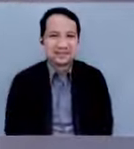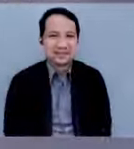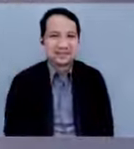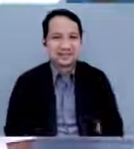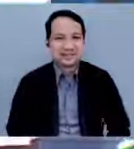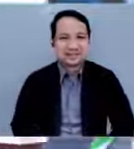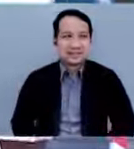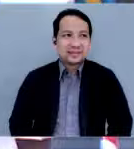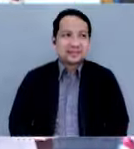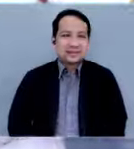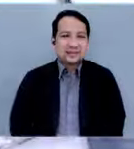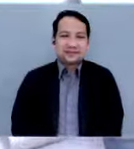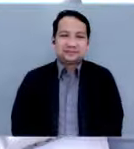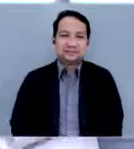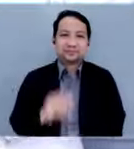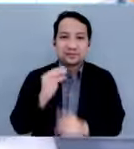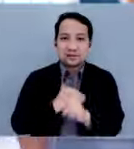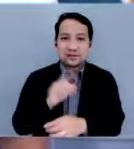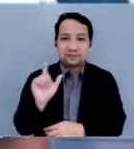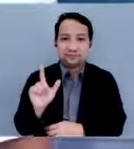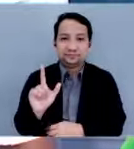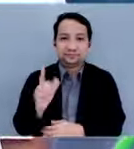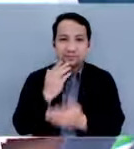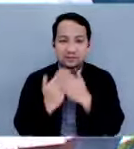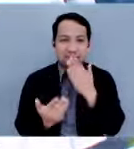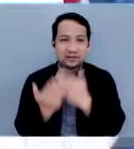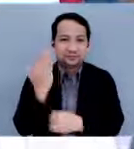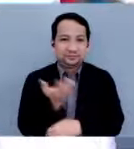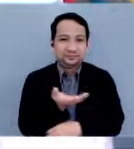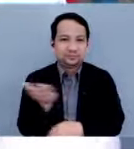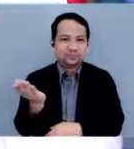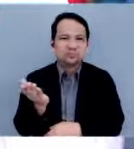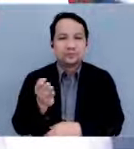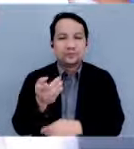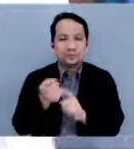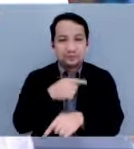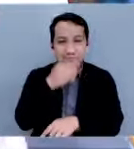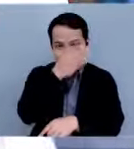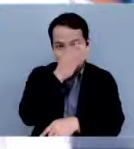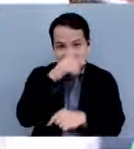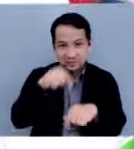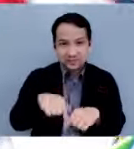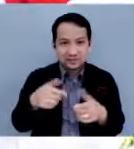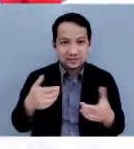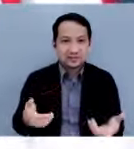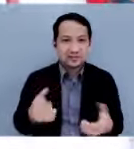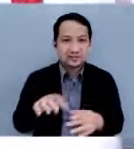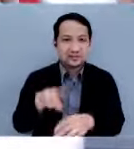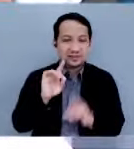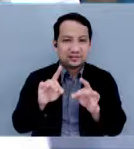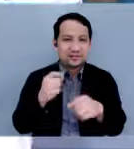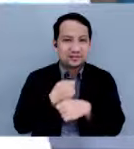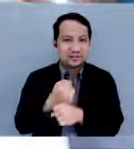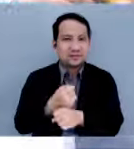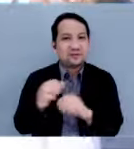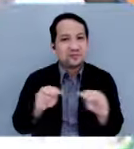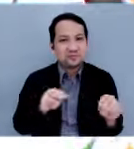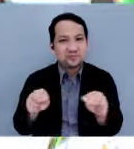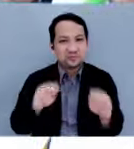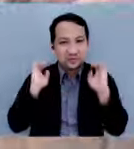kapatid! Alright, March 20, marahay na aga sa mga kapatid natin. Hindi ko lang, no? Eto, wala tayong choice. Kundi gumalaw-galaw ngayong Hump Day